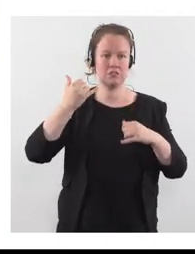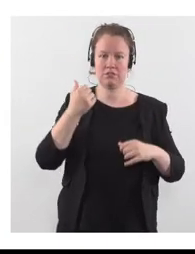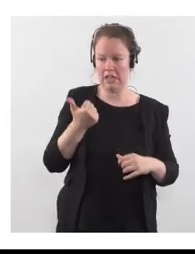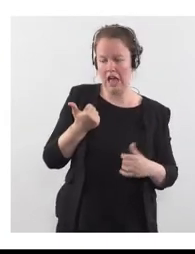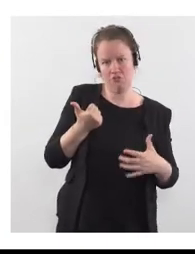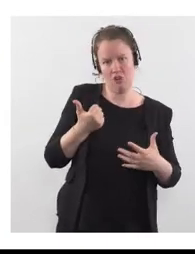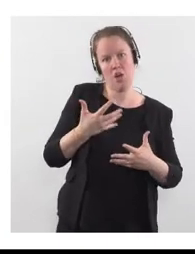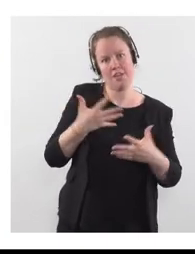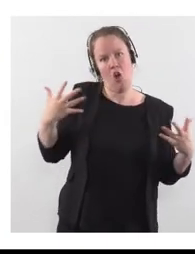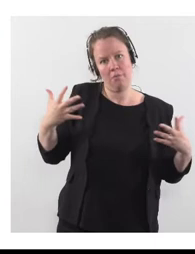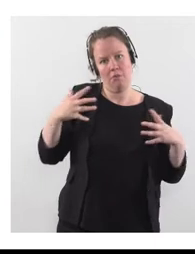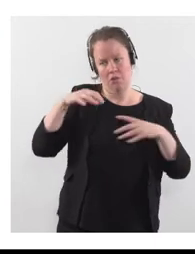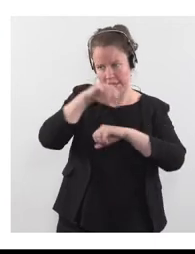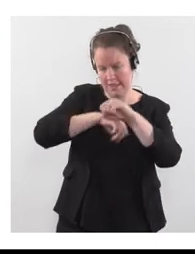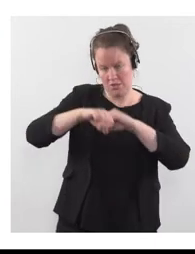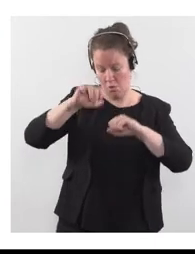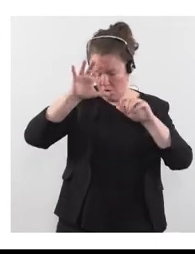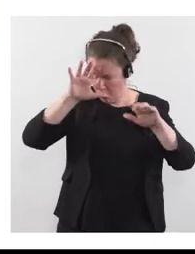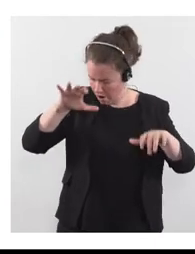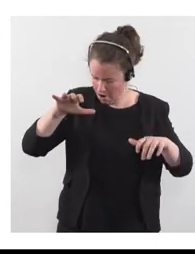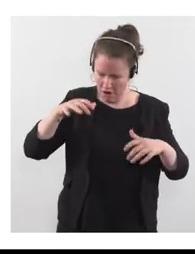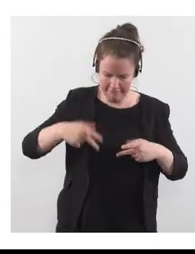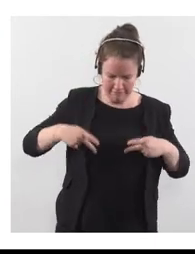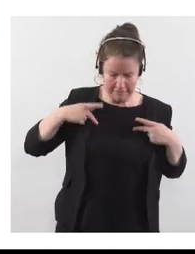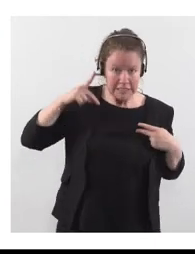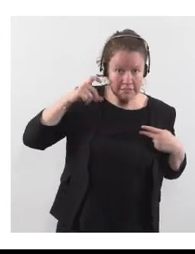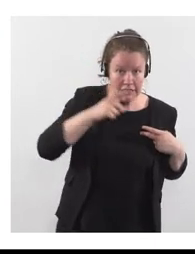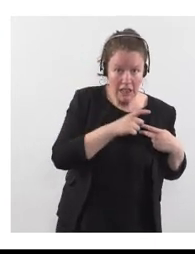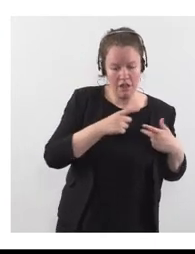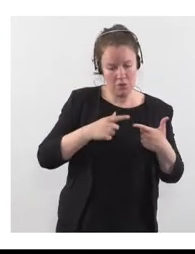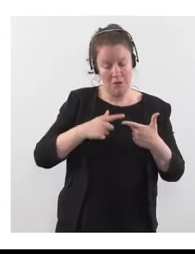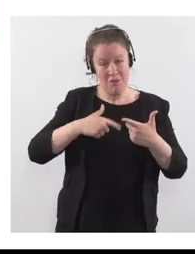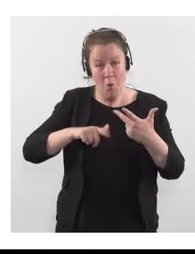vulnérable qui vit dans des conditions difficiles.